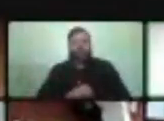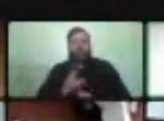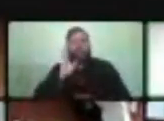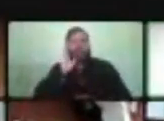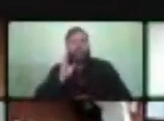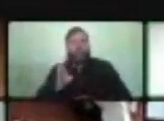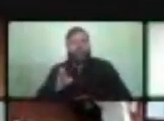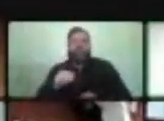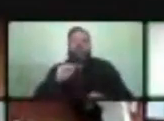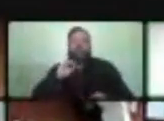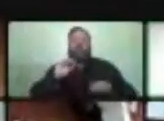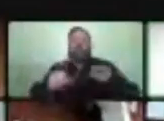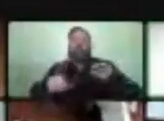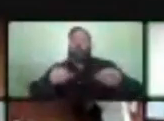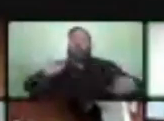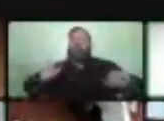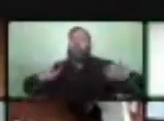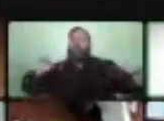Itakuwa na changamoto